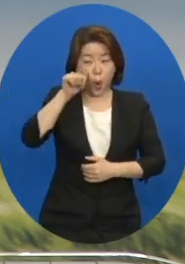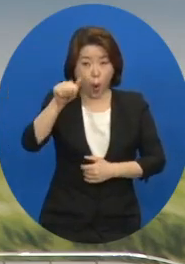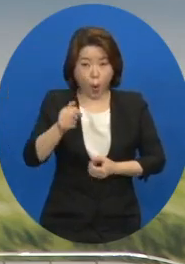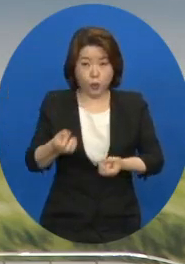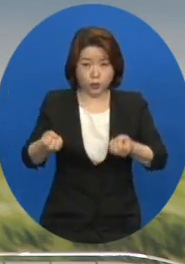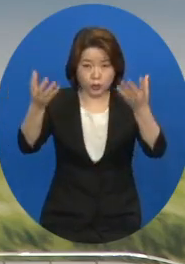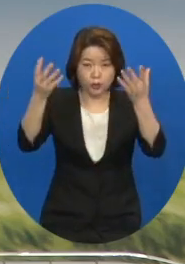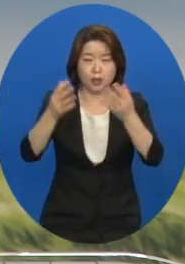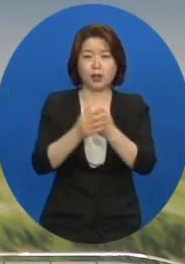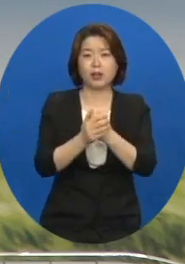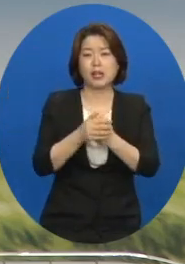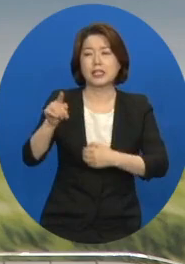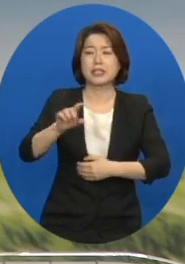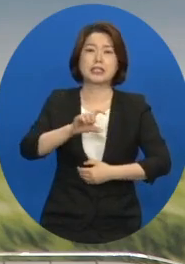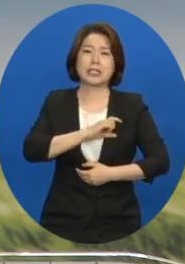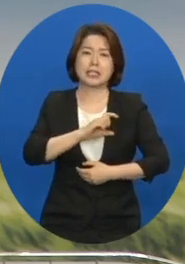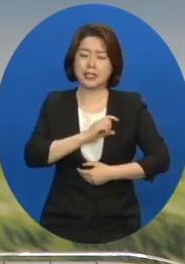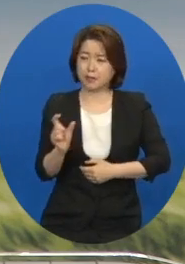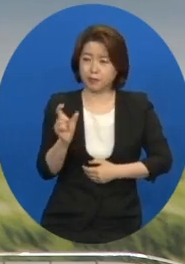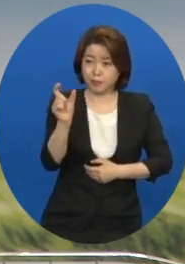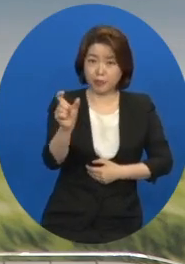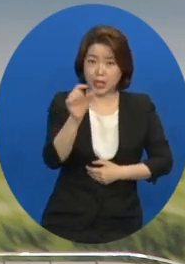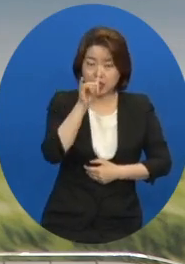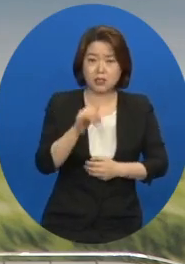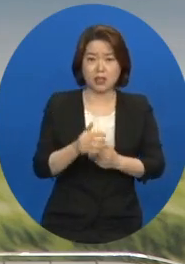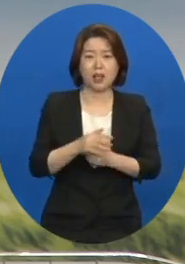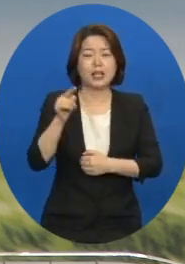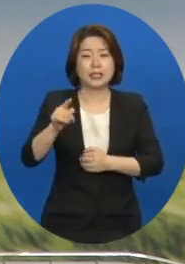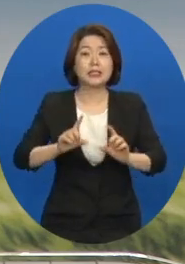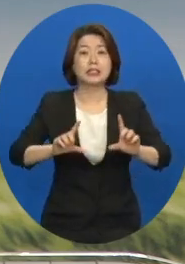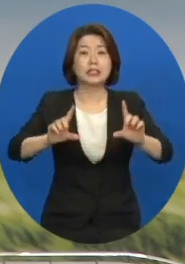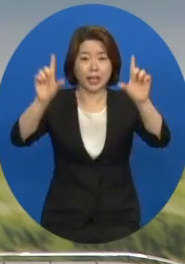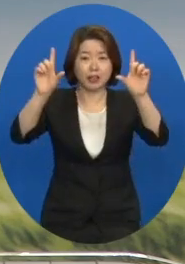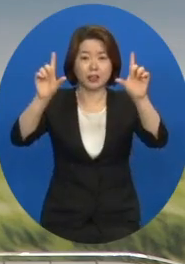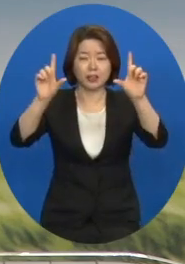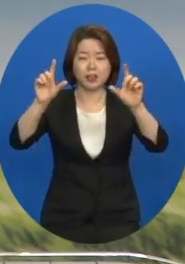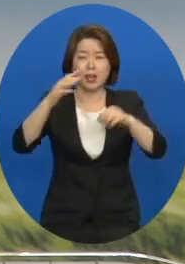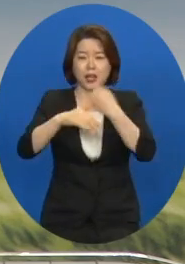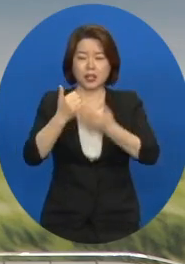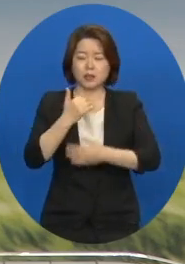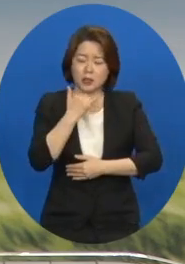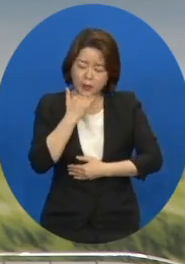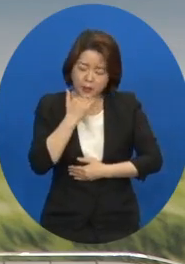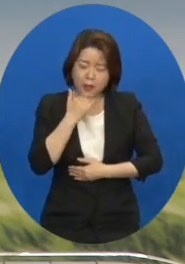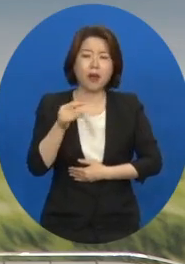오순절도 오순절이 이름에 그렇게 성경에 나옵니다. 그 날을 하나님이 기다리신 거예요.